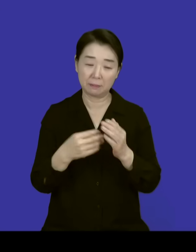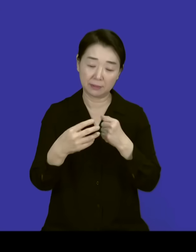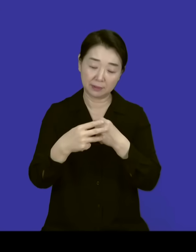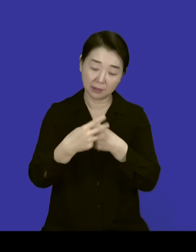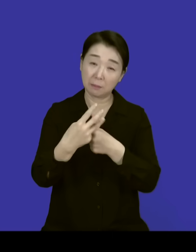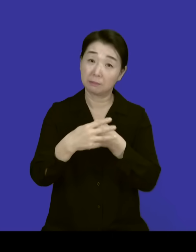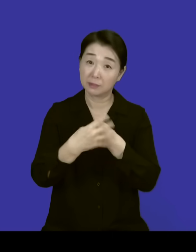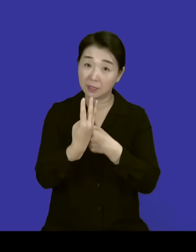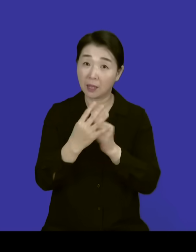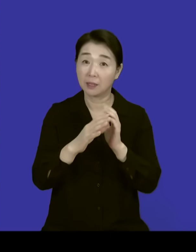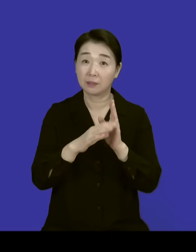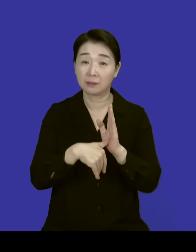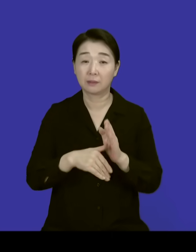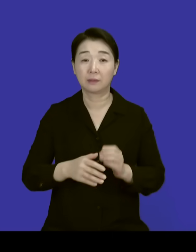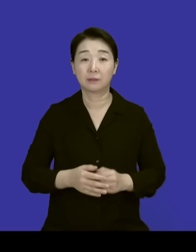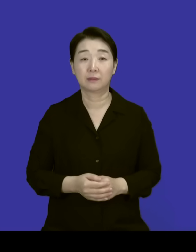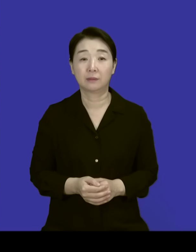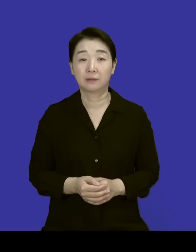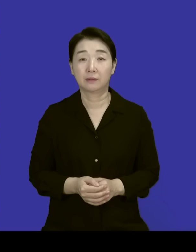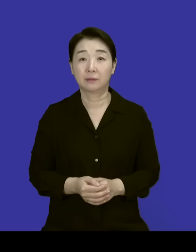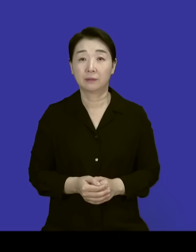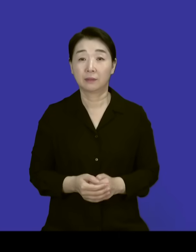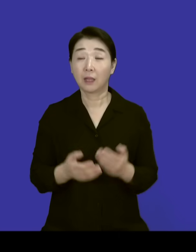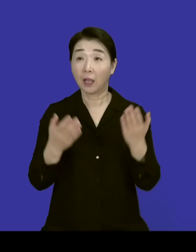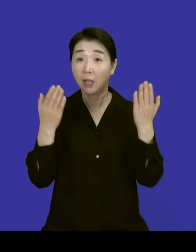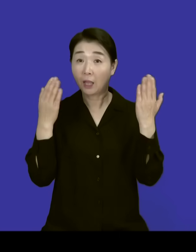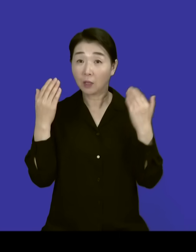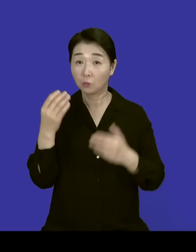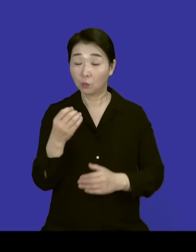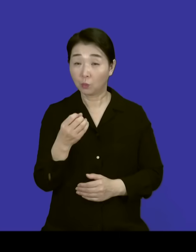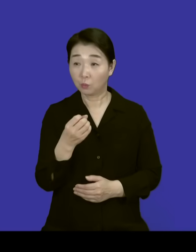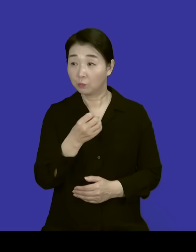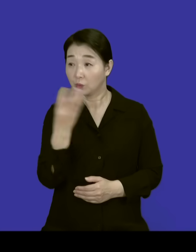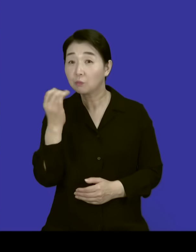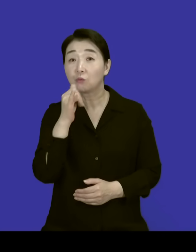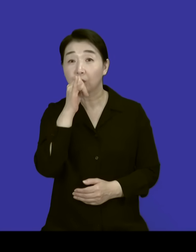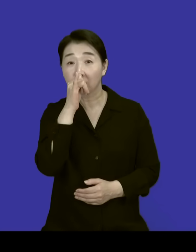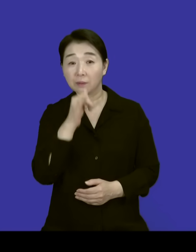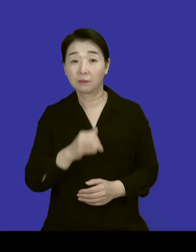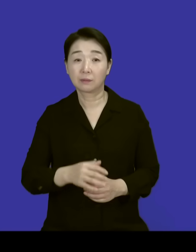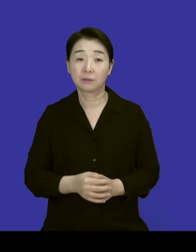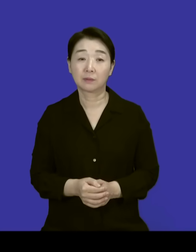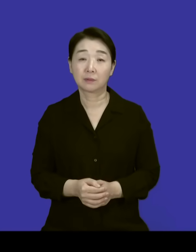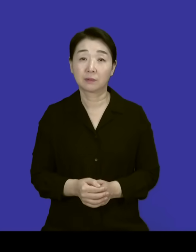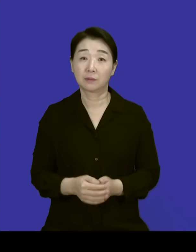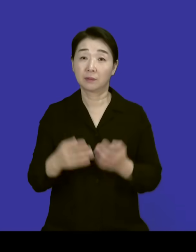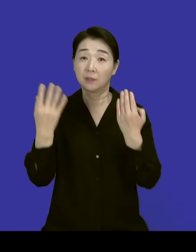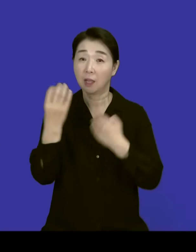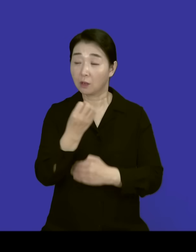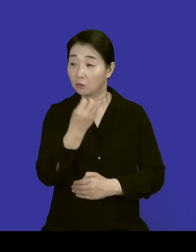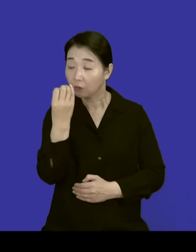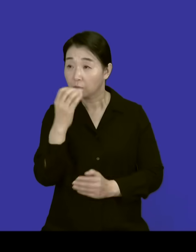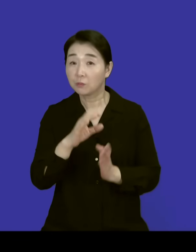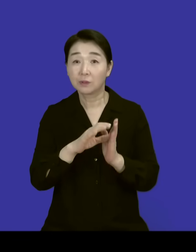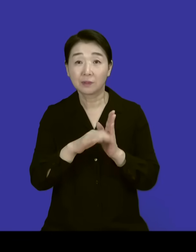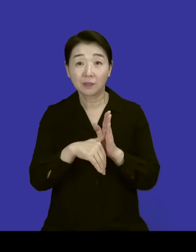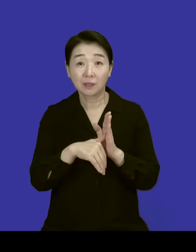때 학교에서 신문이 이제 올 때예요, 그때는. 예. 그 학교 신문이 올 때인데 거기서